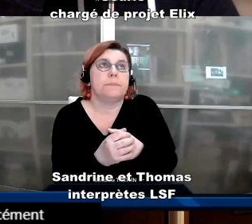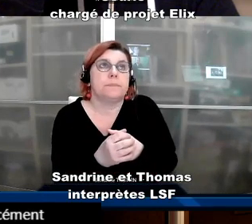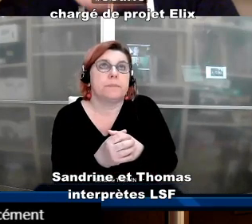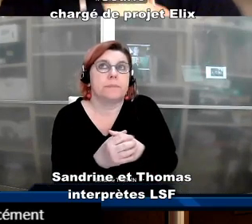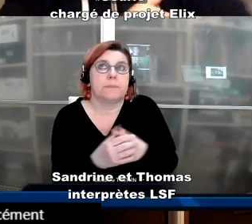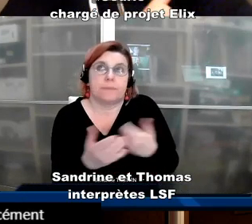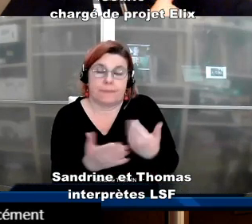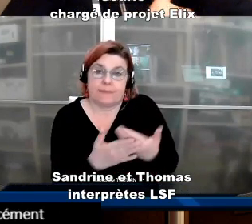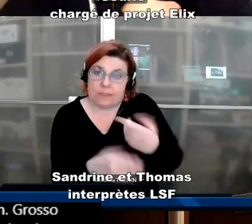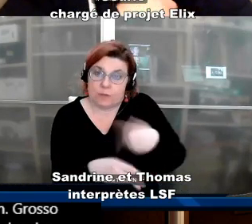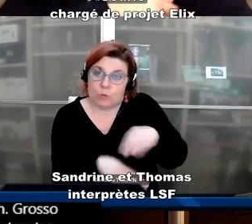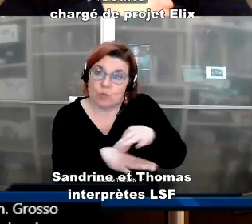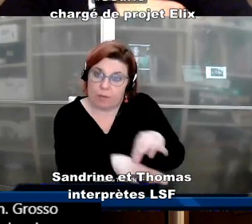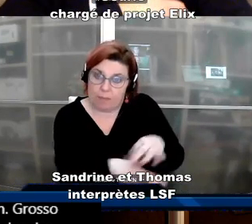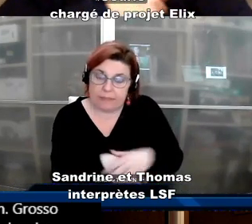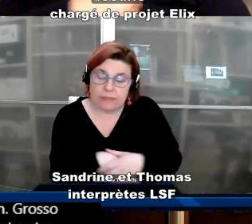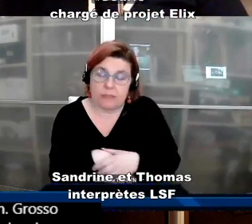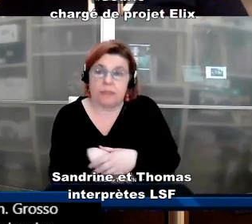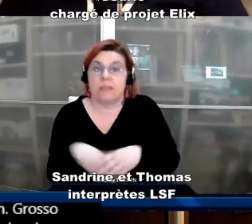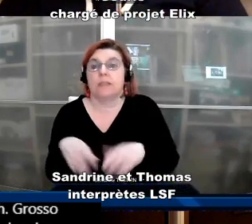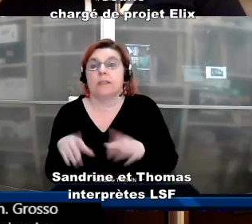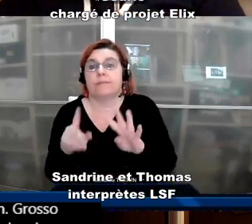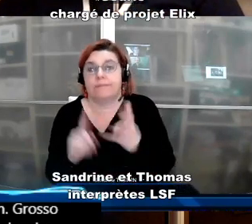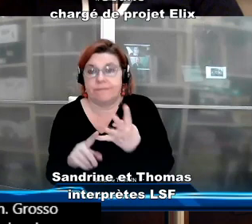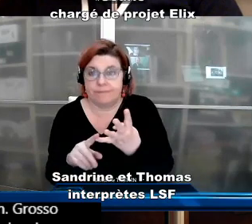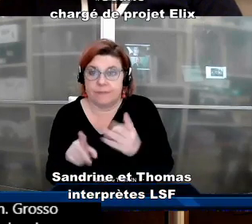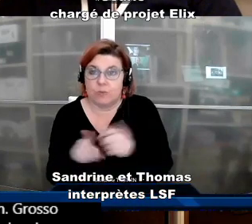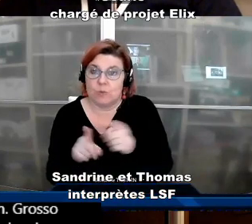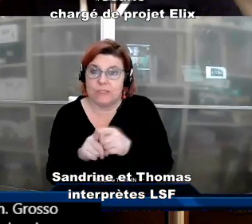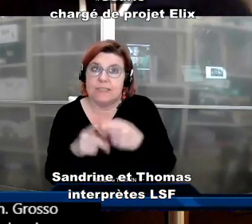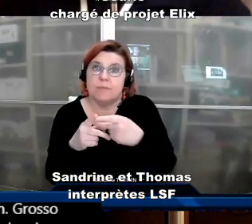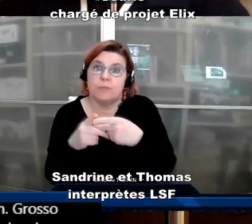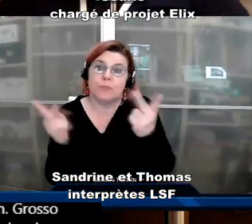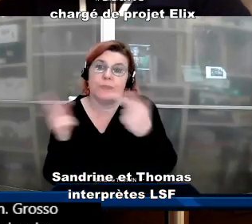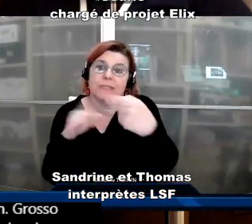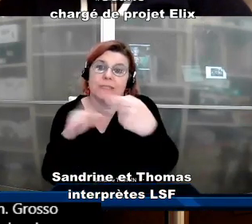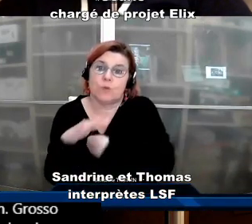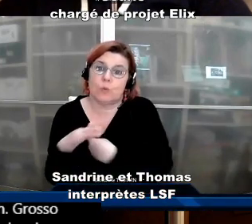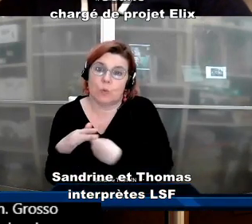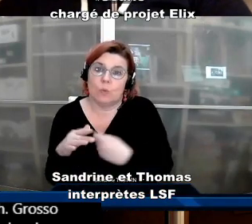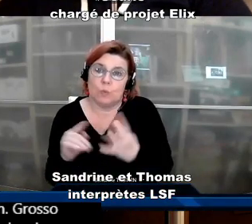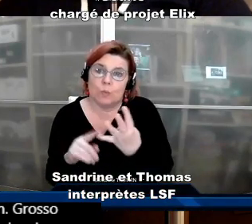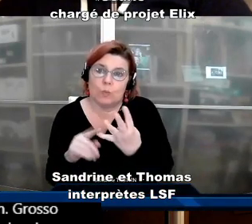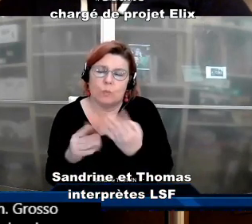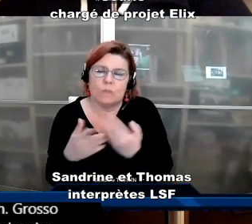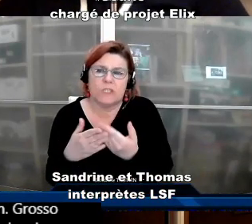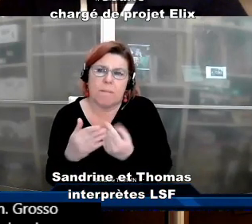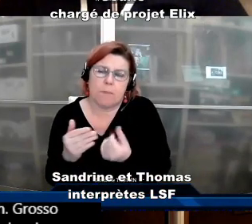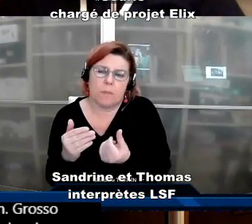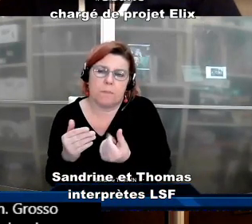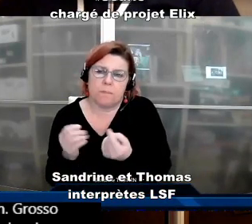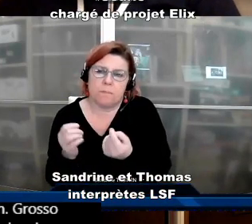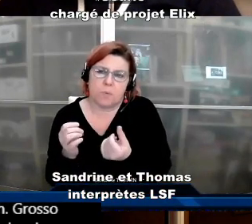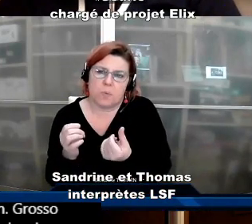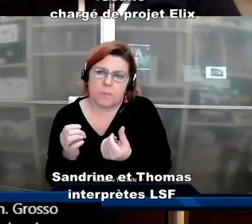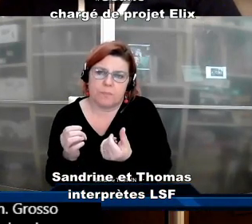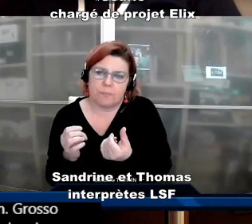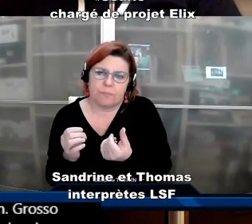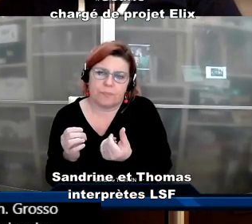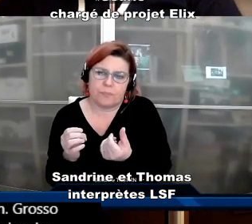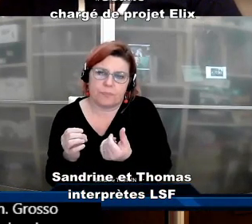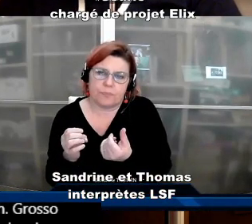Et ensuite, oui, il y a aussi une part de subvention publique, mais qui est un peu plus faible, en fait.